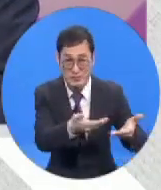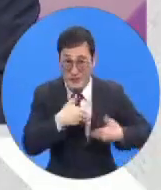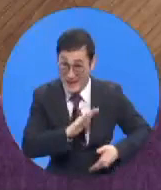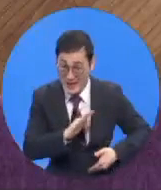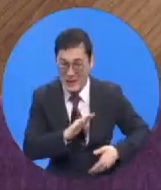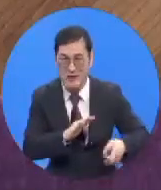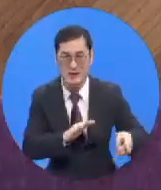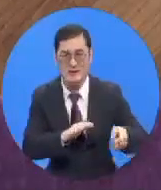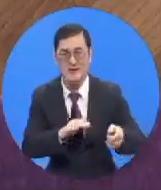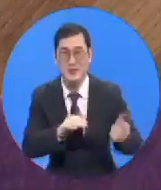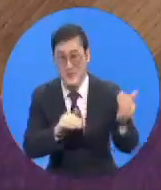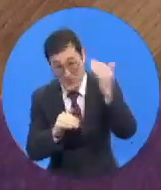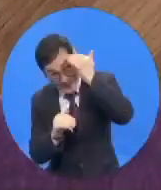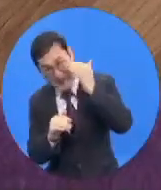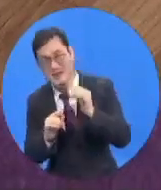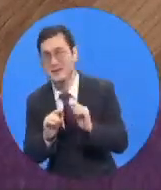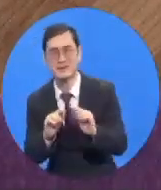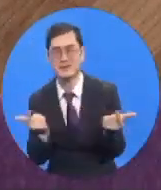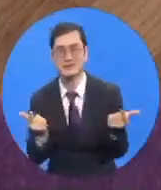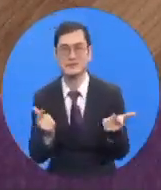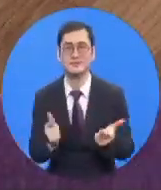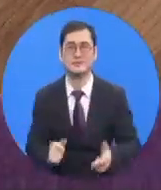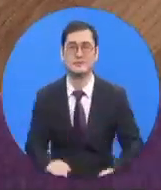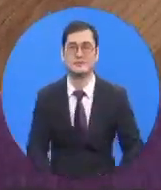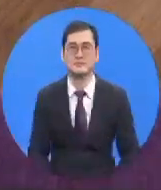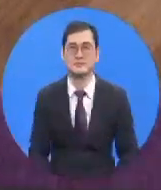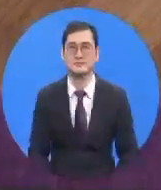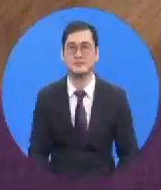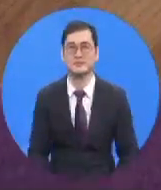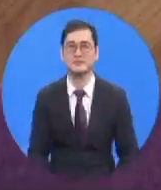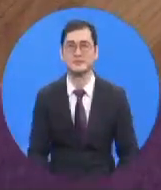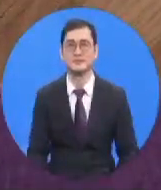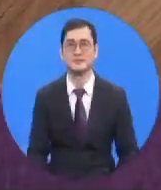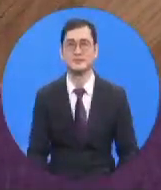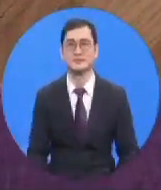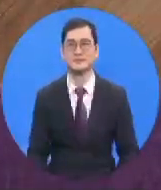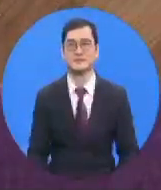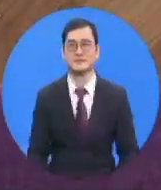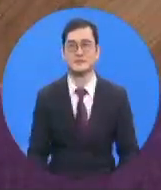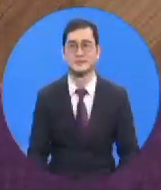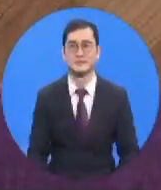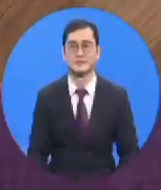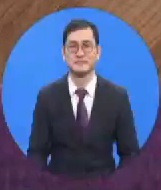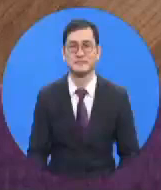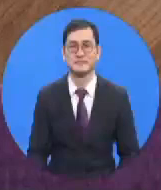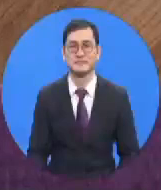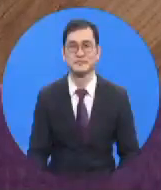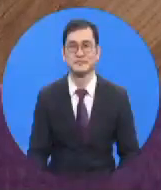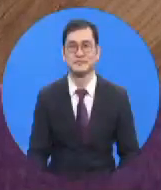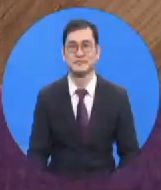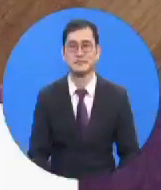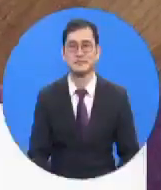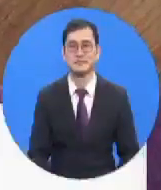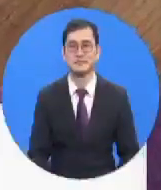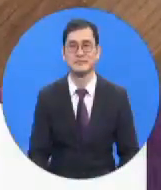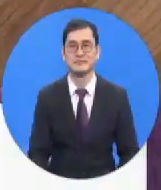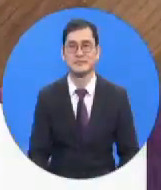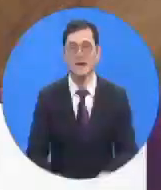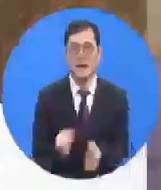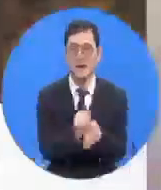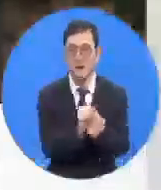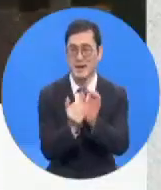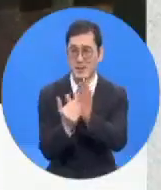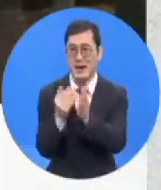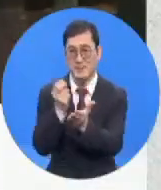혐의가 여러 가지가 있는데 이만희 씨 관련해가지고는 첫 번째 감염병 예방법 위반 그 지금 앵커께서 말씀하신 두 번째는 위계에